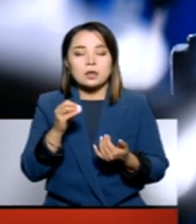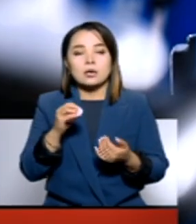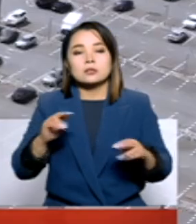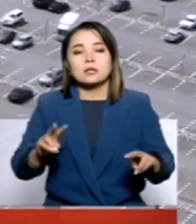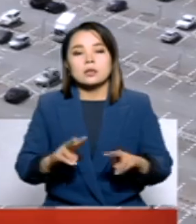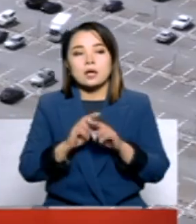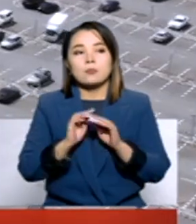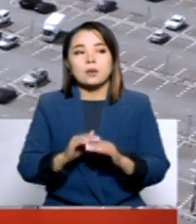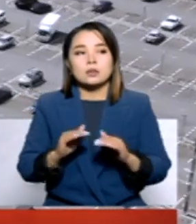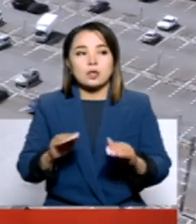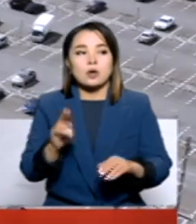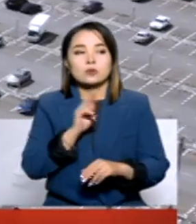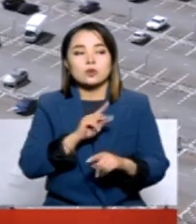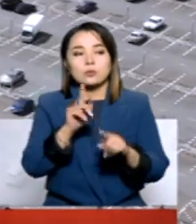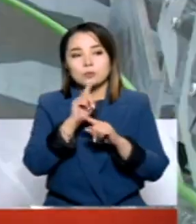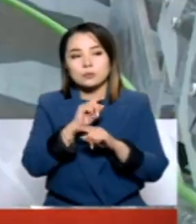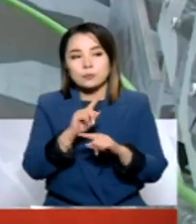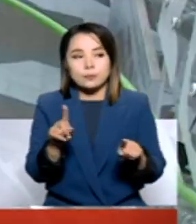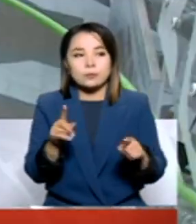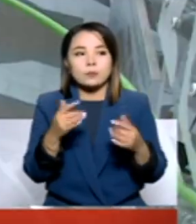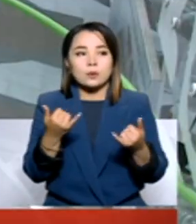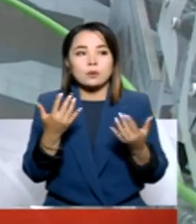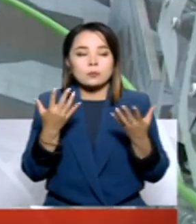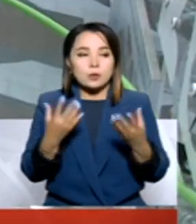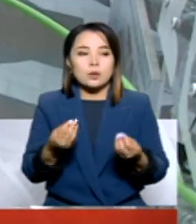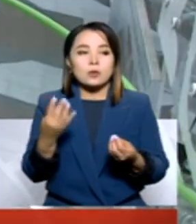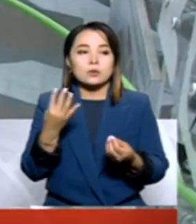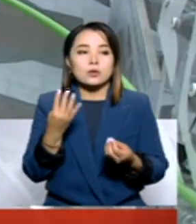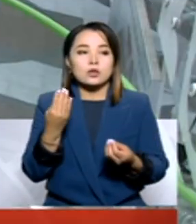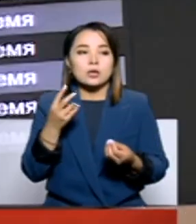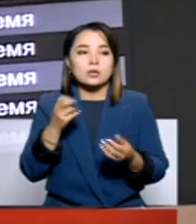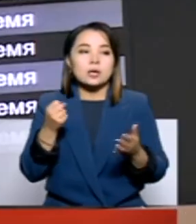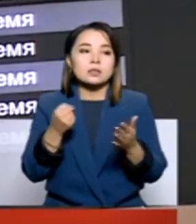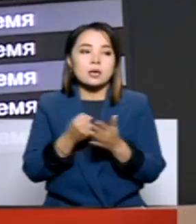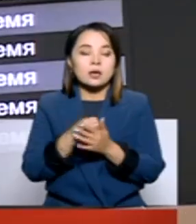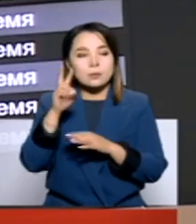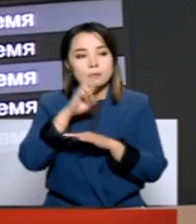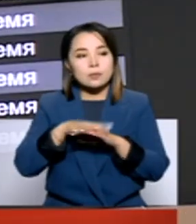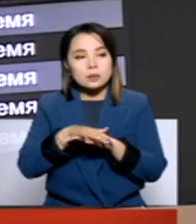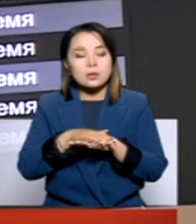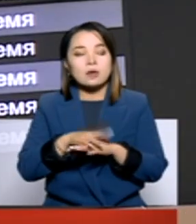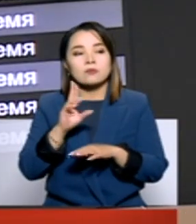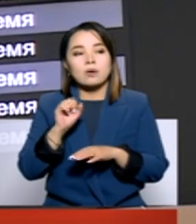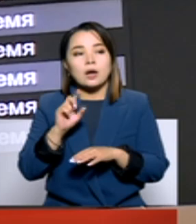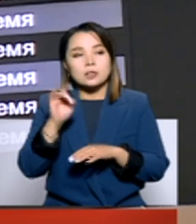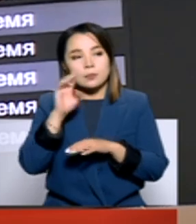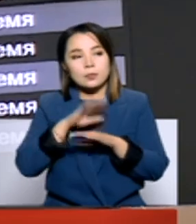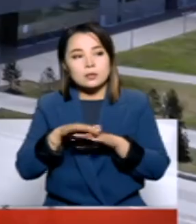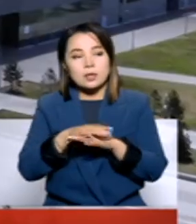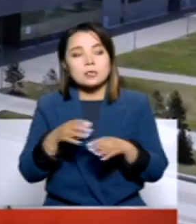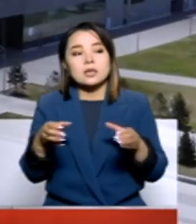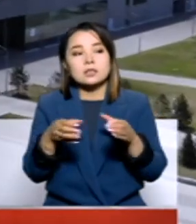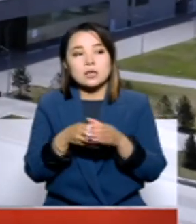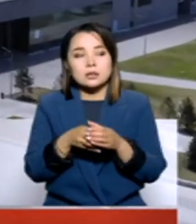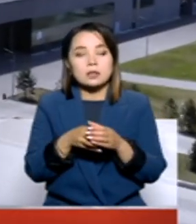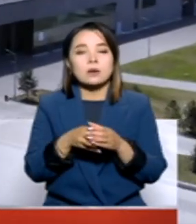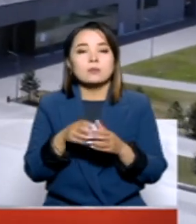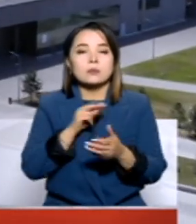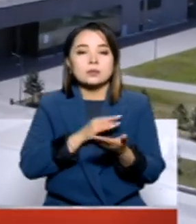Астанадағы балабақшалар жұмыс істемейді. Бүгінен бастап 4 шілдеге дейін мемлекеттік және квазимемлекеттік